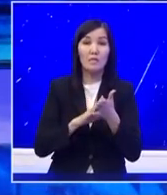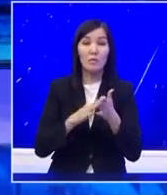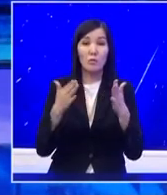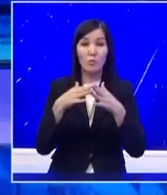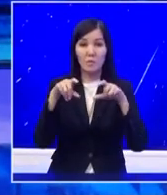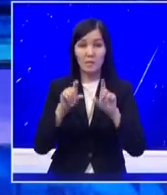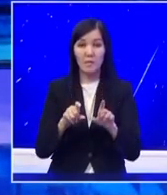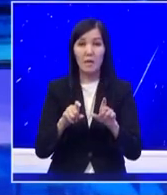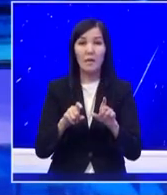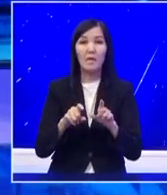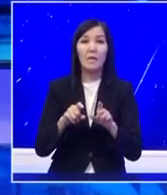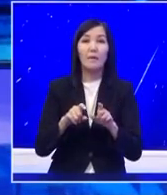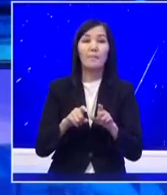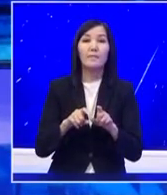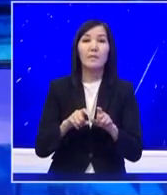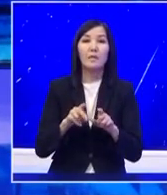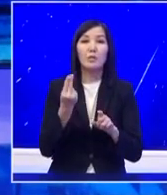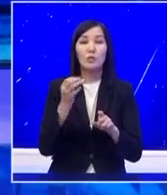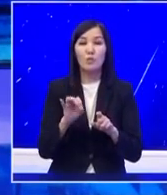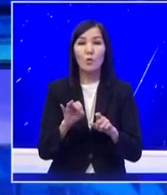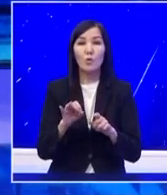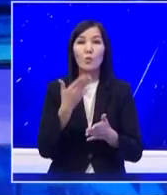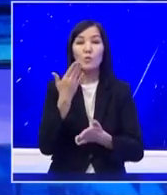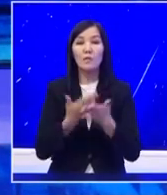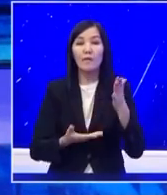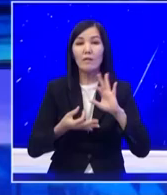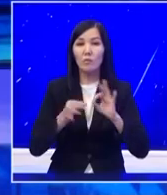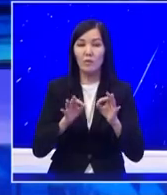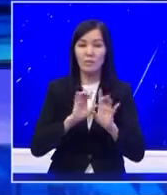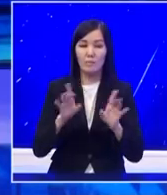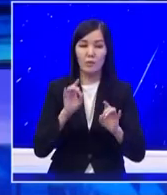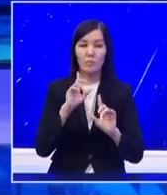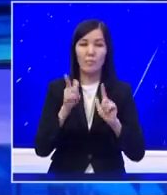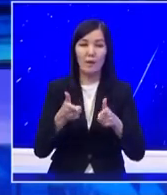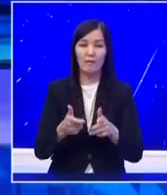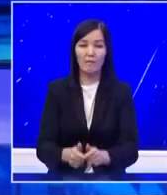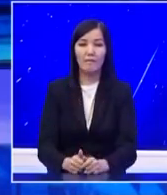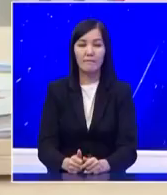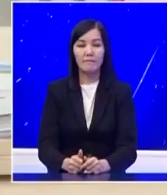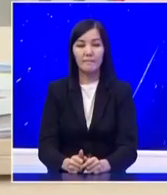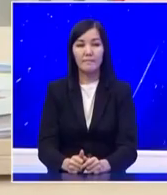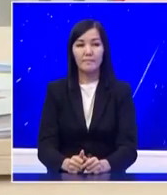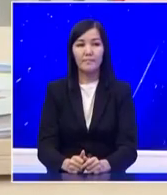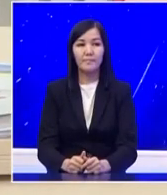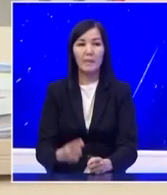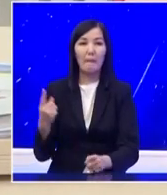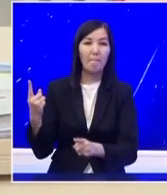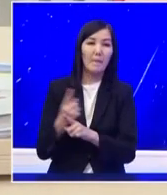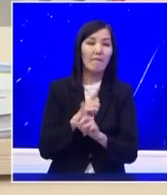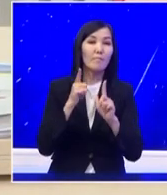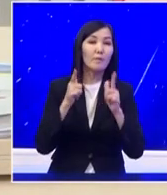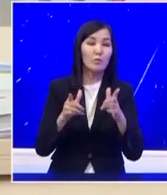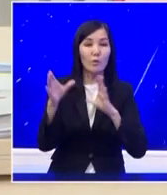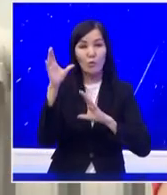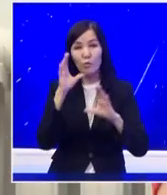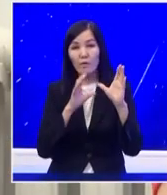из дома. Буквально в пару кликов. Алексей Цой узнавал все тонкости и нюансы поступления. Первый рубеж на пути поступления в